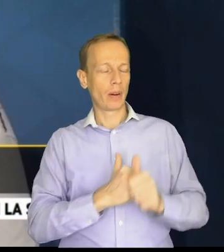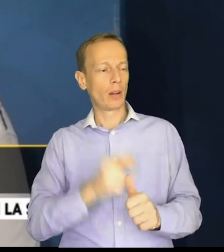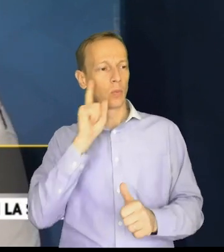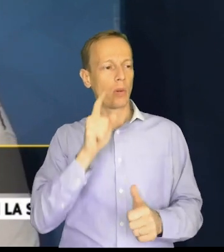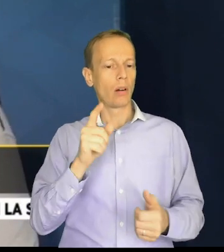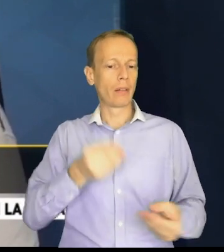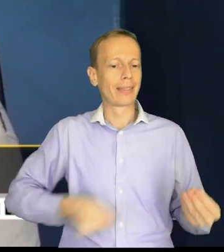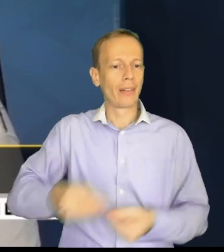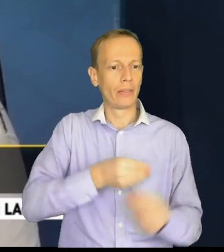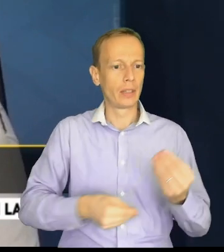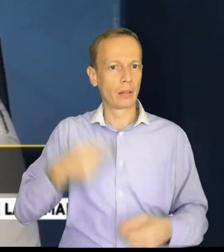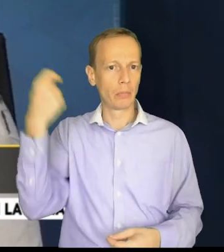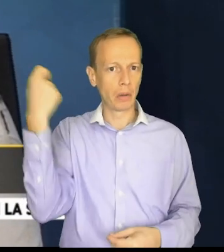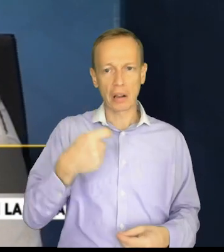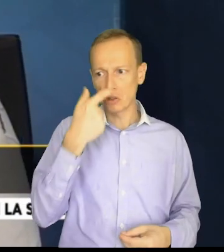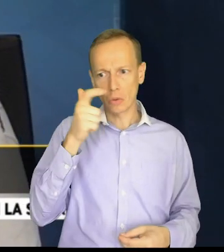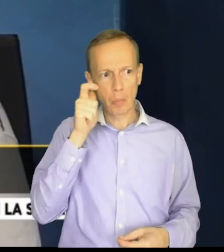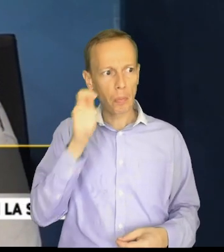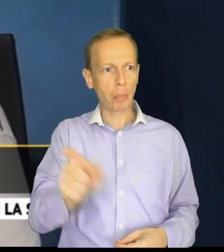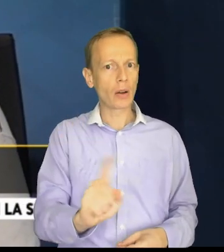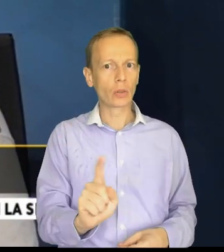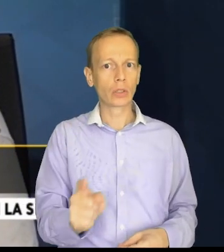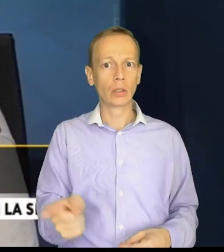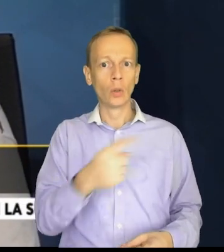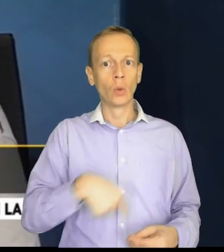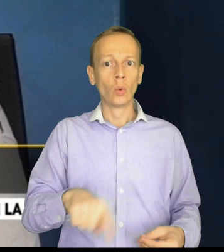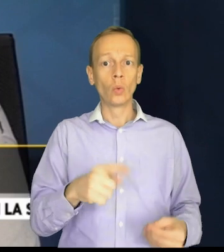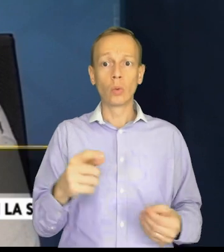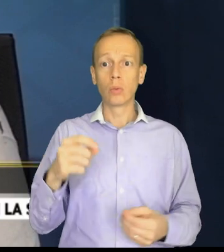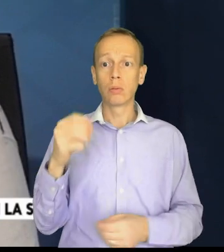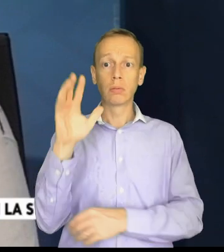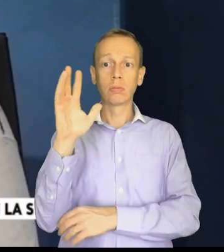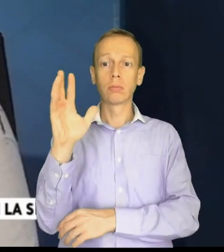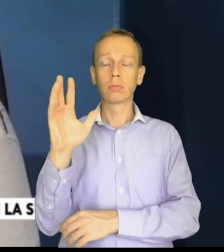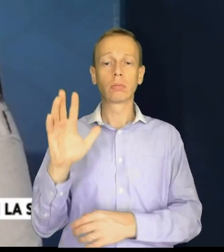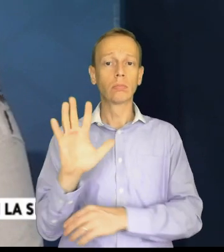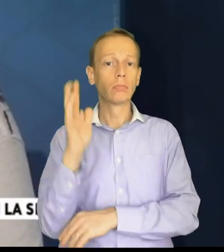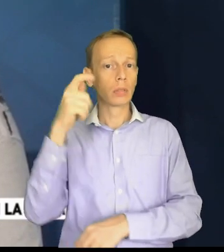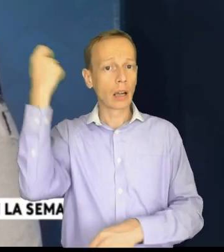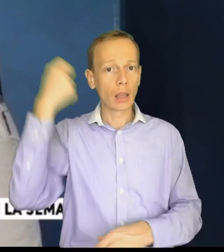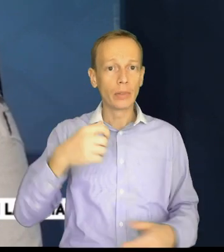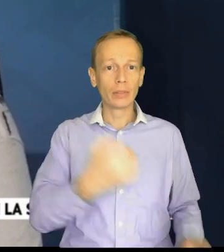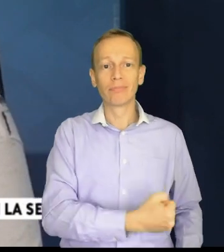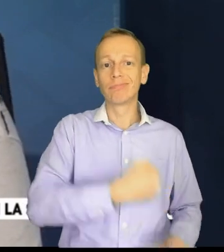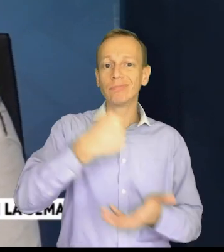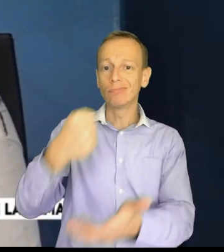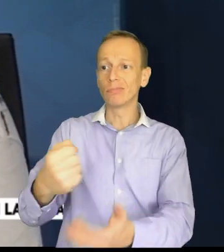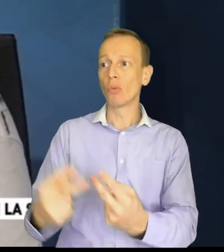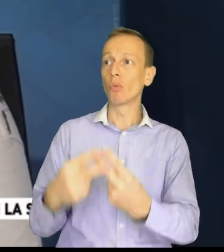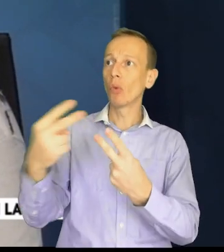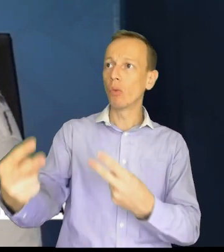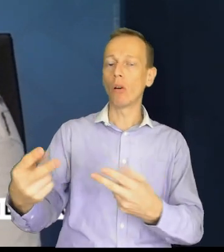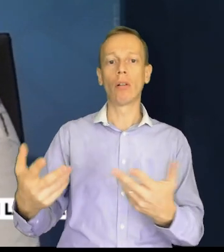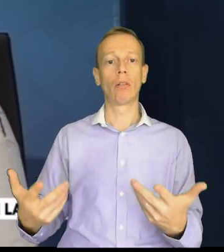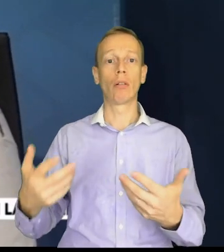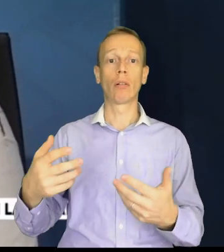trafic. Donc en fait, c'était pas logique du tout. On va pas transporter un plant de cannabis pour le planter devant l'Assemblée en vue de faire un trafic.